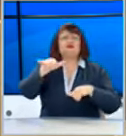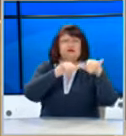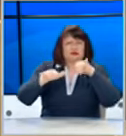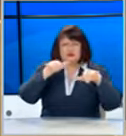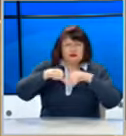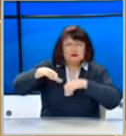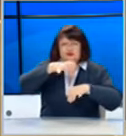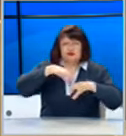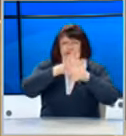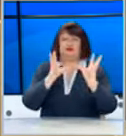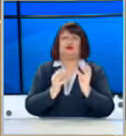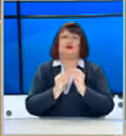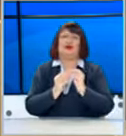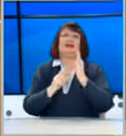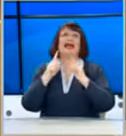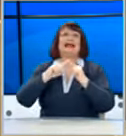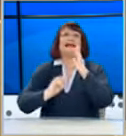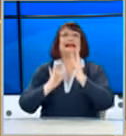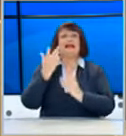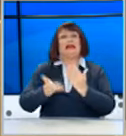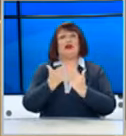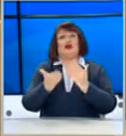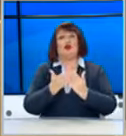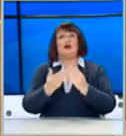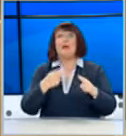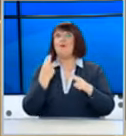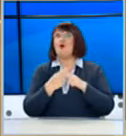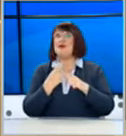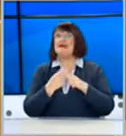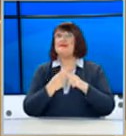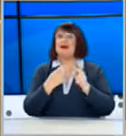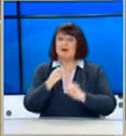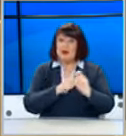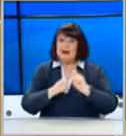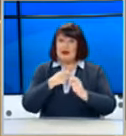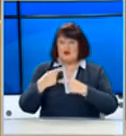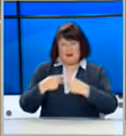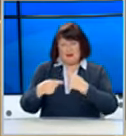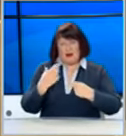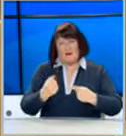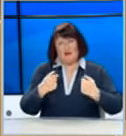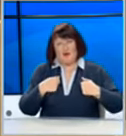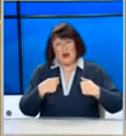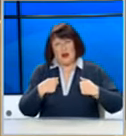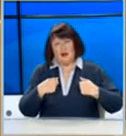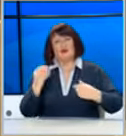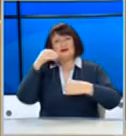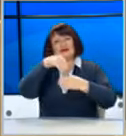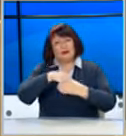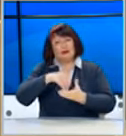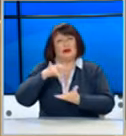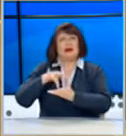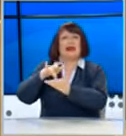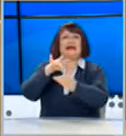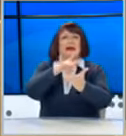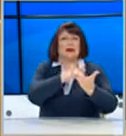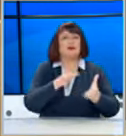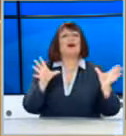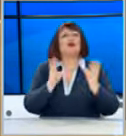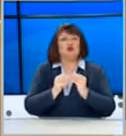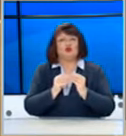συστημάτων. Τη δημιουργία, το θεωρώ πολύ κρίσιμο αυτό και από την εμπειρία μου σε συμμετοχή σε κέντρα που